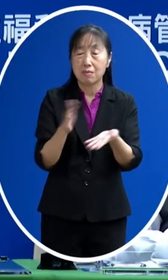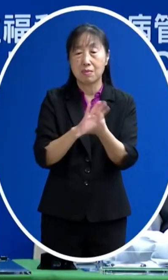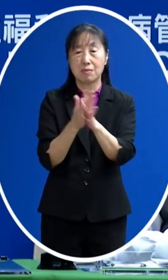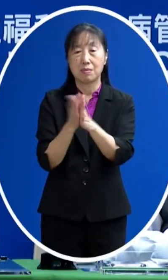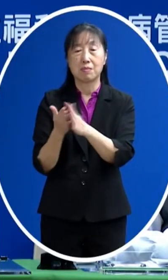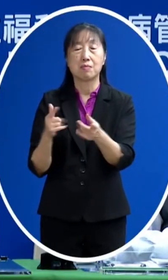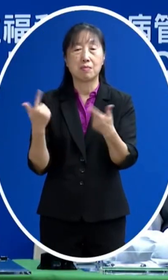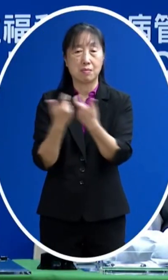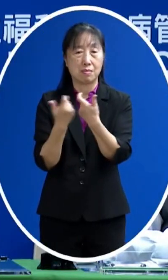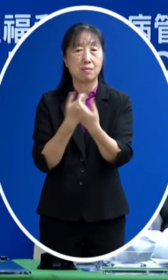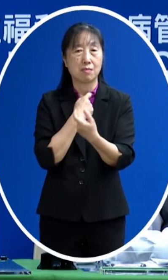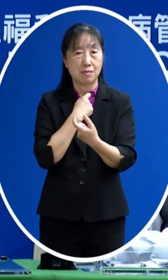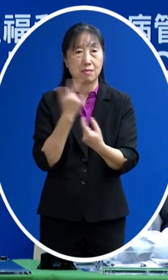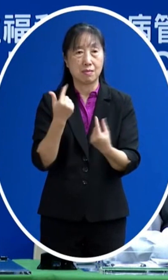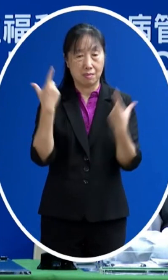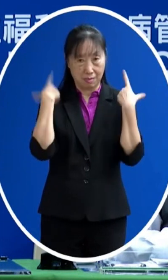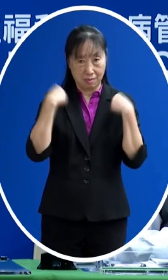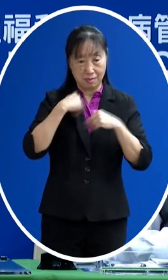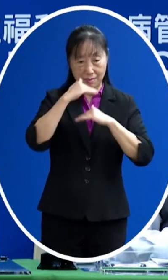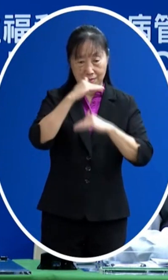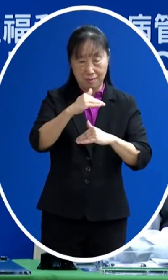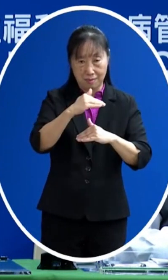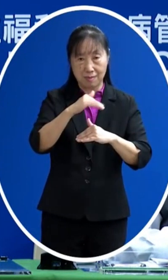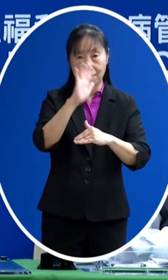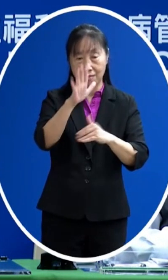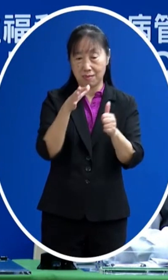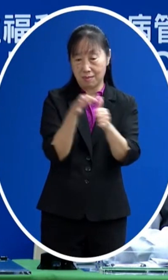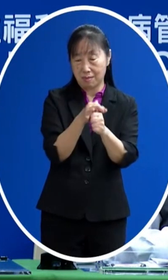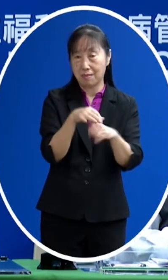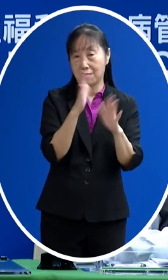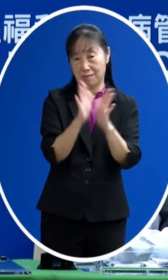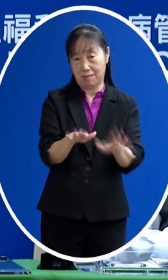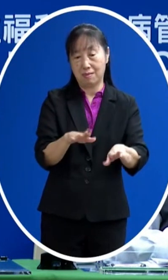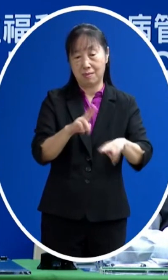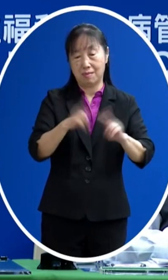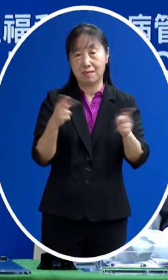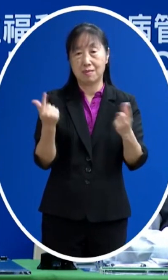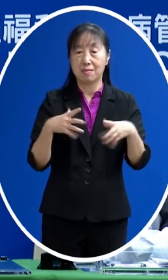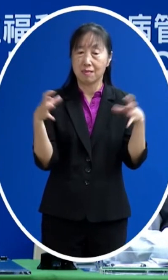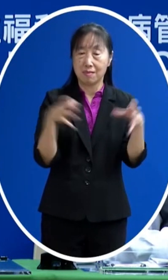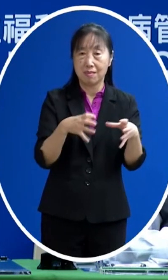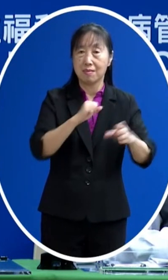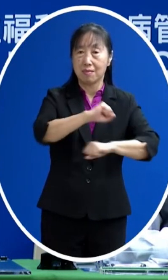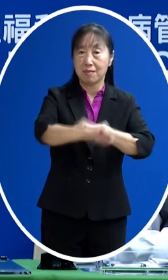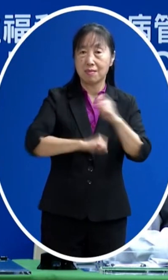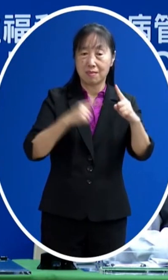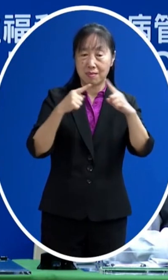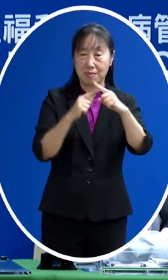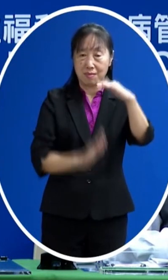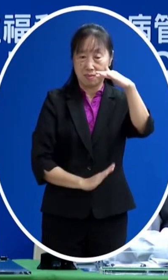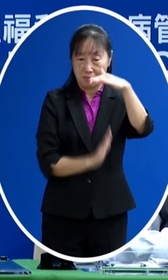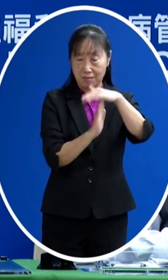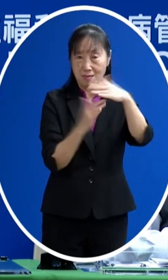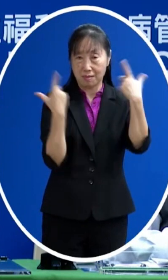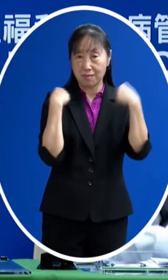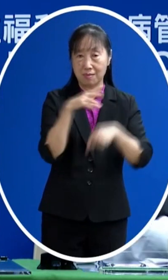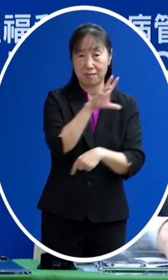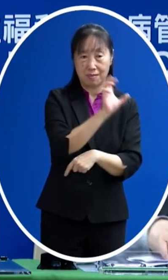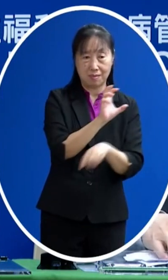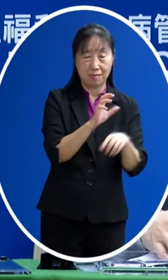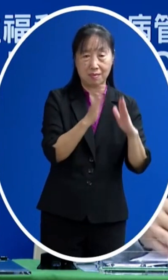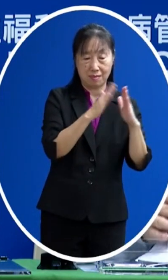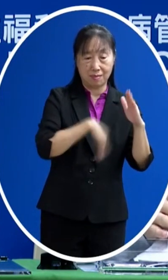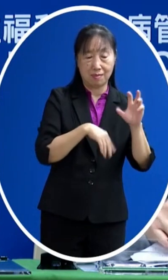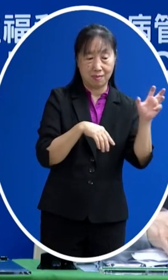些限制的，我们也现在都把它取消。就是集会活动的人数的上限，本来